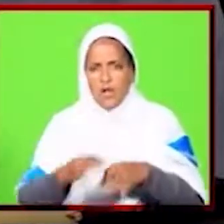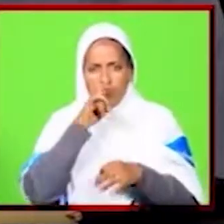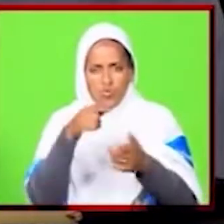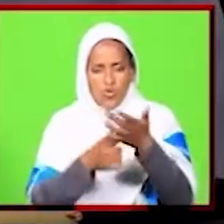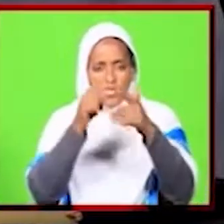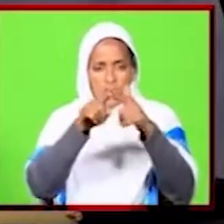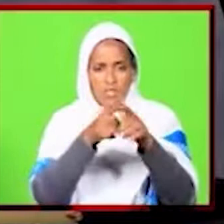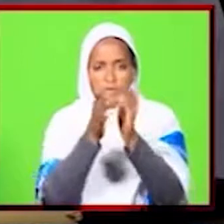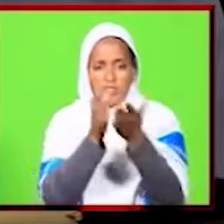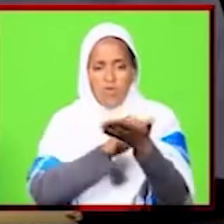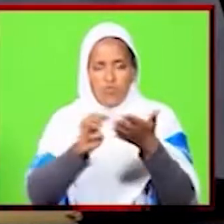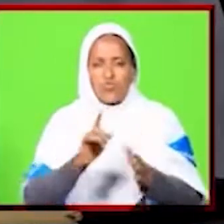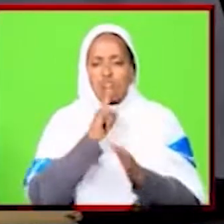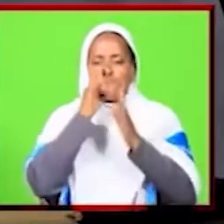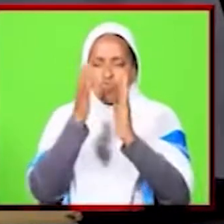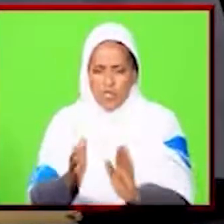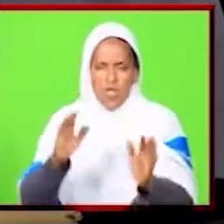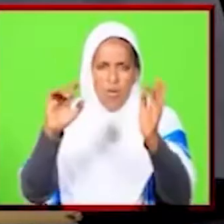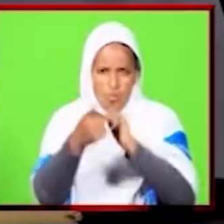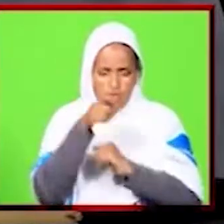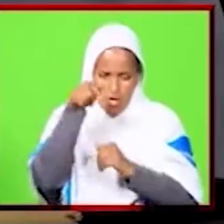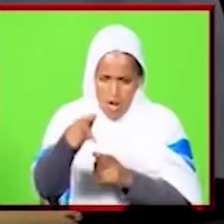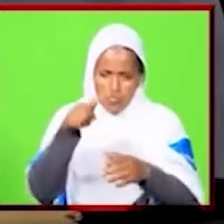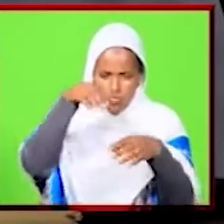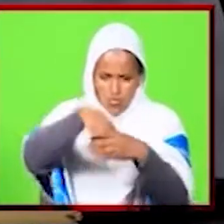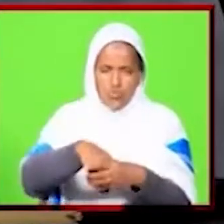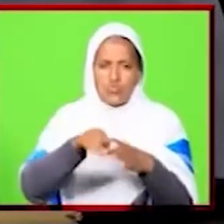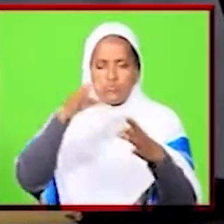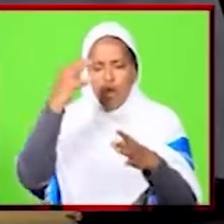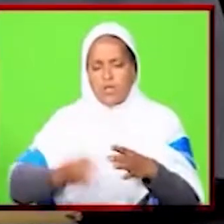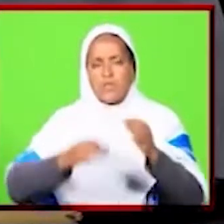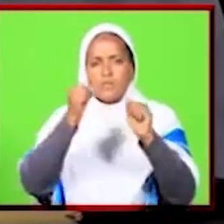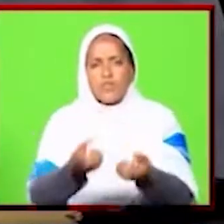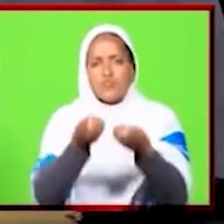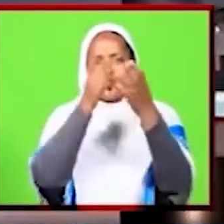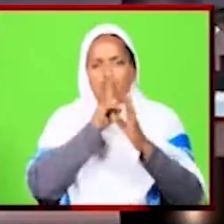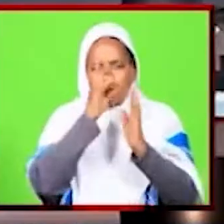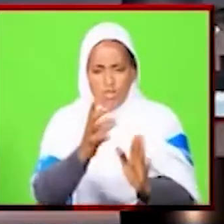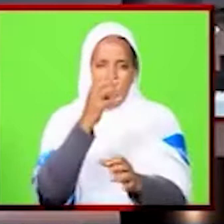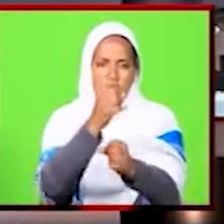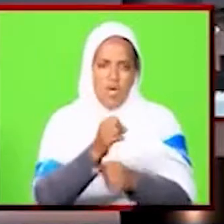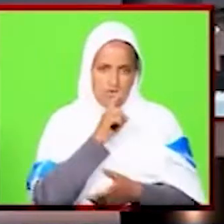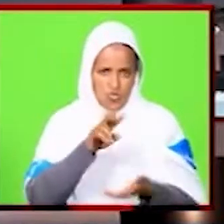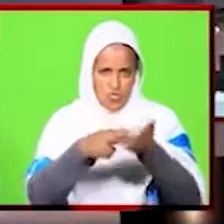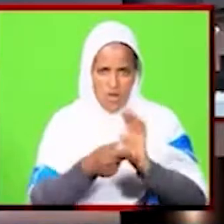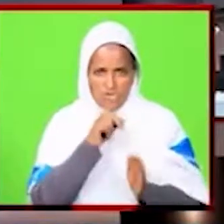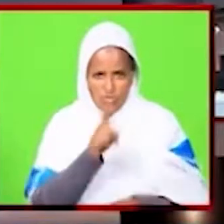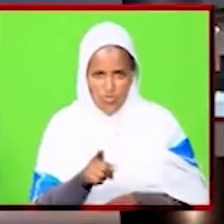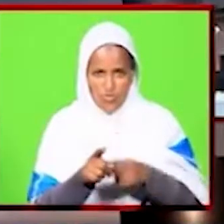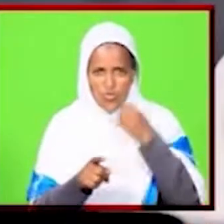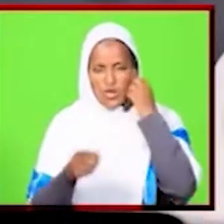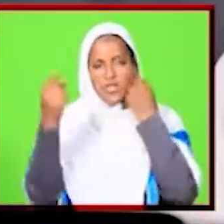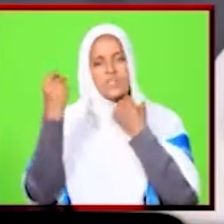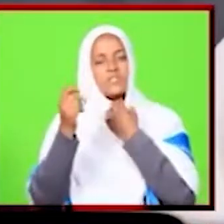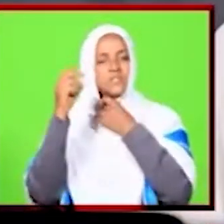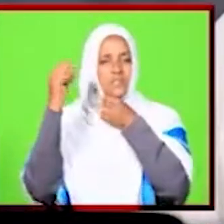ድረስ የተረጋገጠ ነው። እንግዲህ መጽሐፍ ቅዱስ እውነተኛነቱን ራሱ ከውስጡ ማረጋገጥ የሚችል ብዙ እውነታ የያዘ ነው